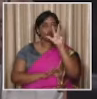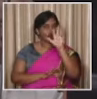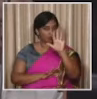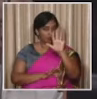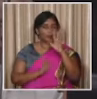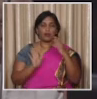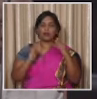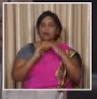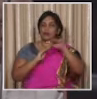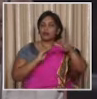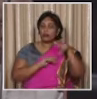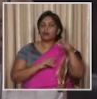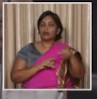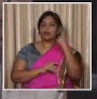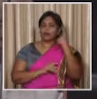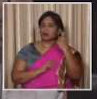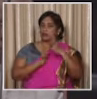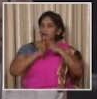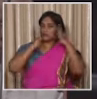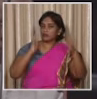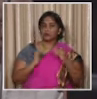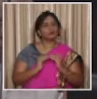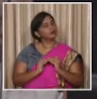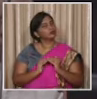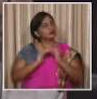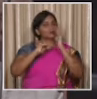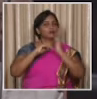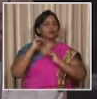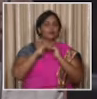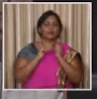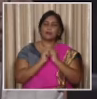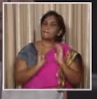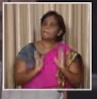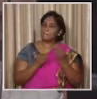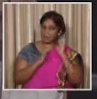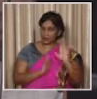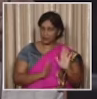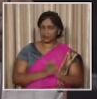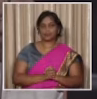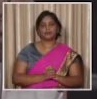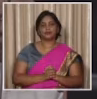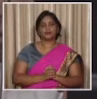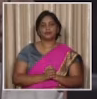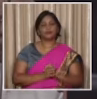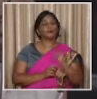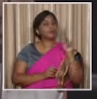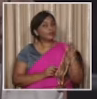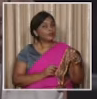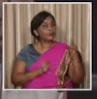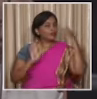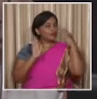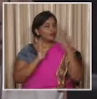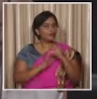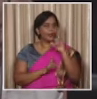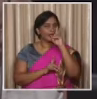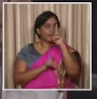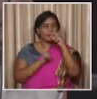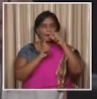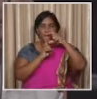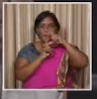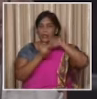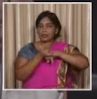පුරා ගම්මාන දහස් ගණනක සංවර්ධන කටයුතු ආරම්භ කර තියෙනවා. මේ සඳහා එක් ප්‍රාදේශීය